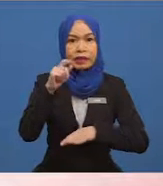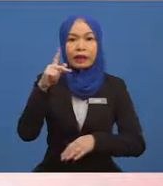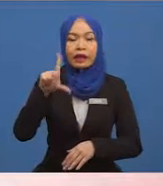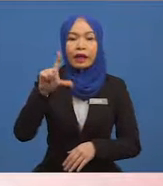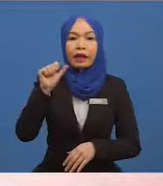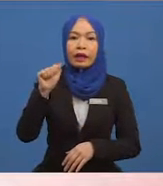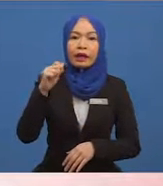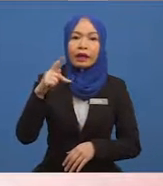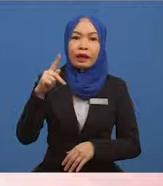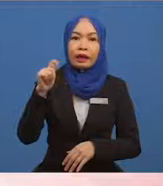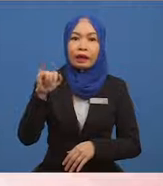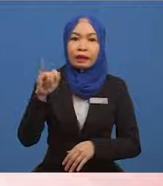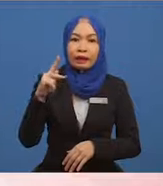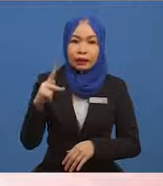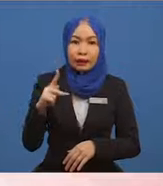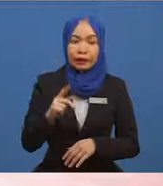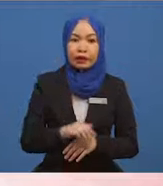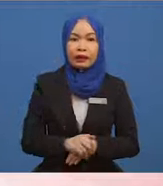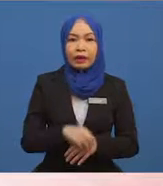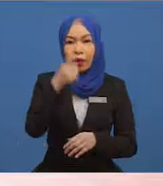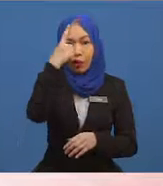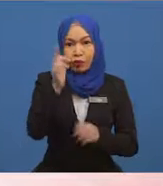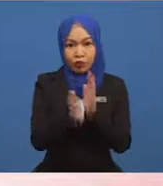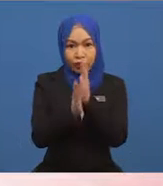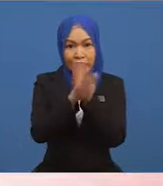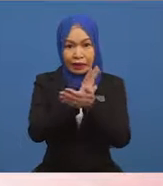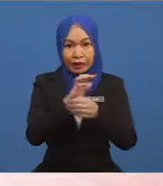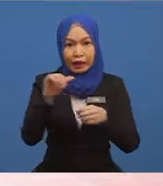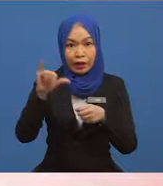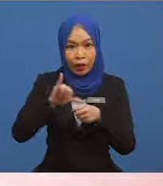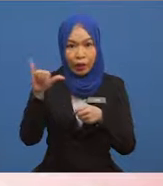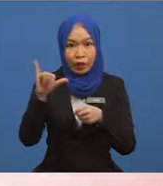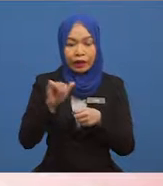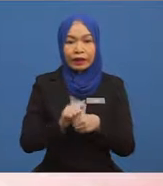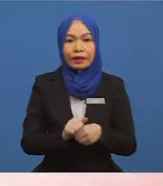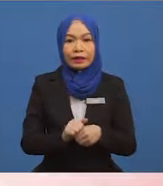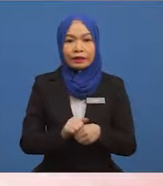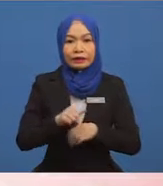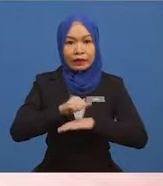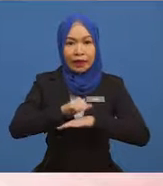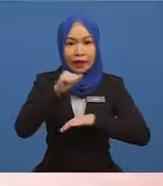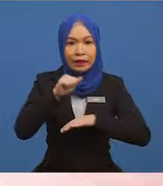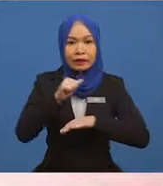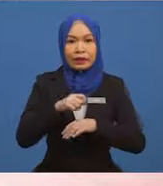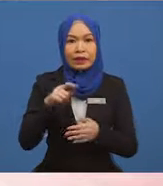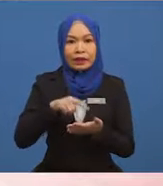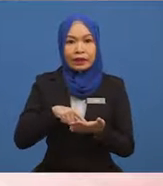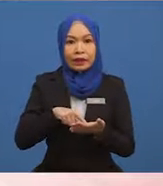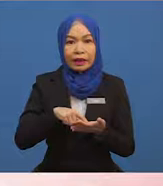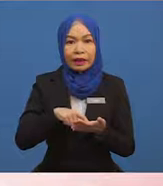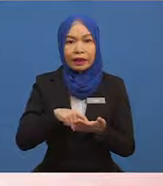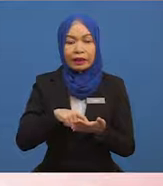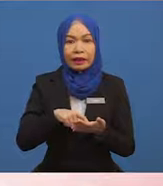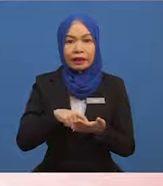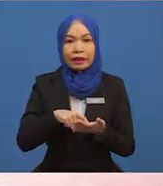susu, untuk menjadi dadih atau yogurt. Asid laktik merupakan